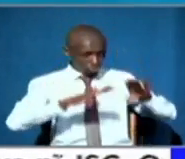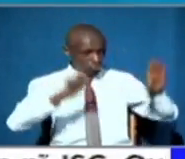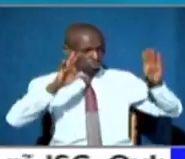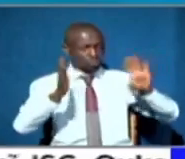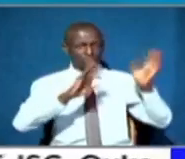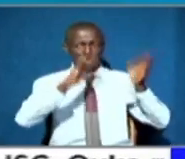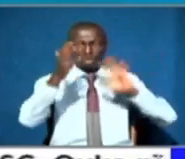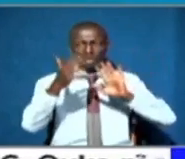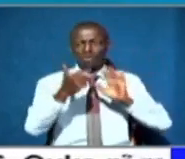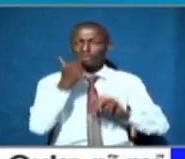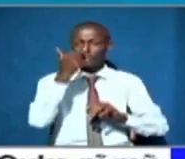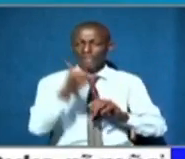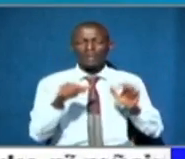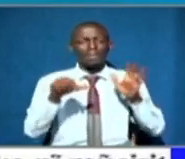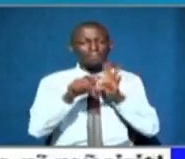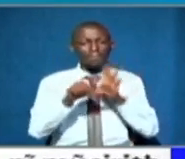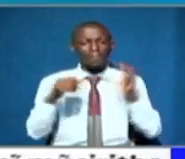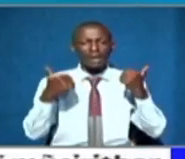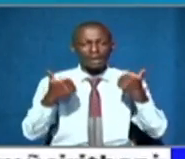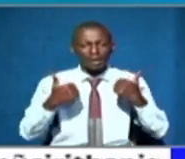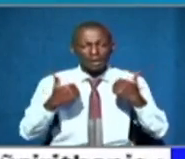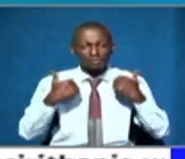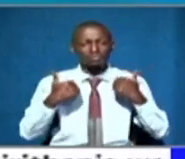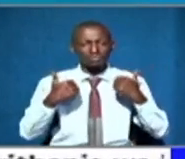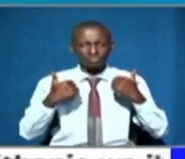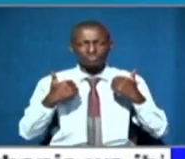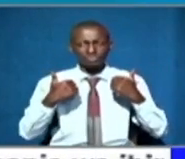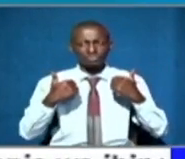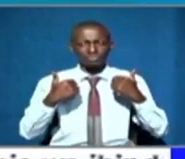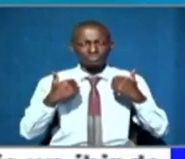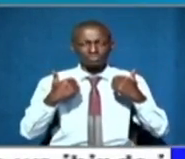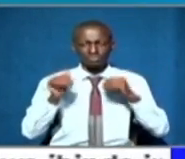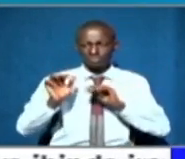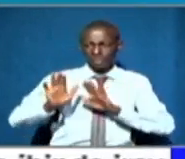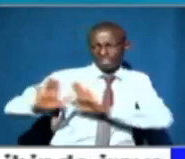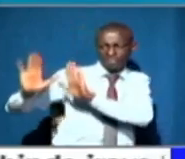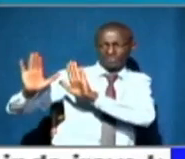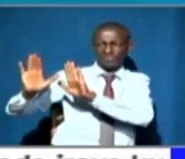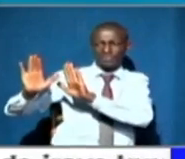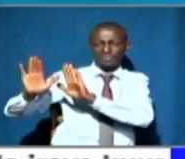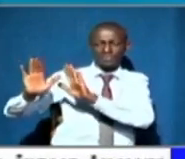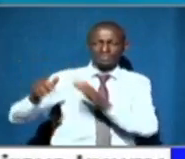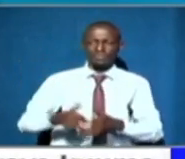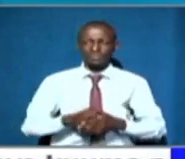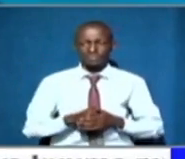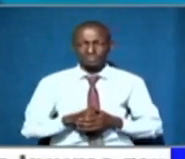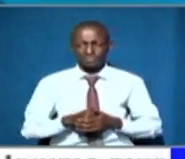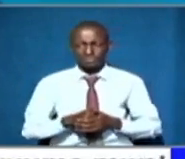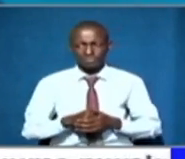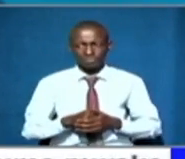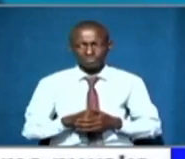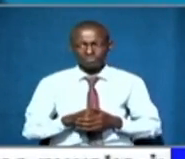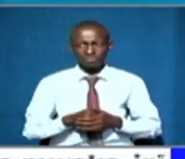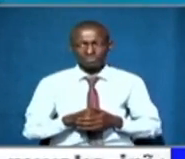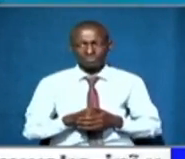wona hadu hothe hena dhina no hakure here madhina keep off kwa huo de higeto ni odo